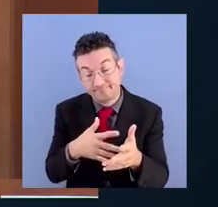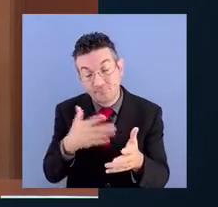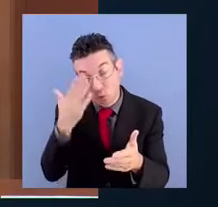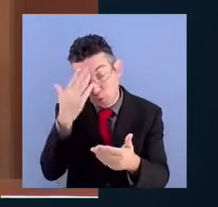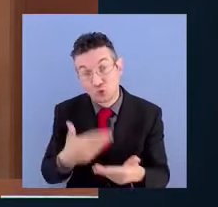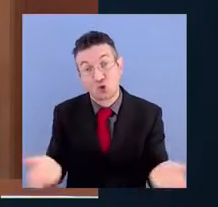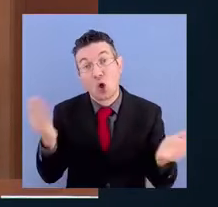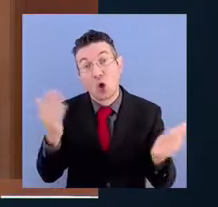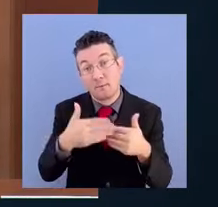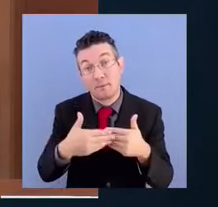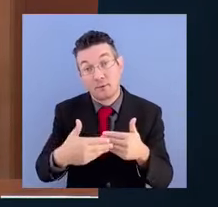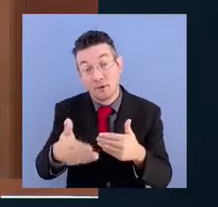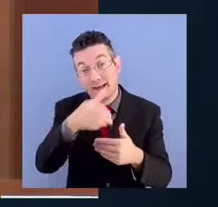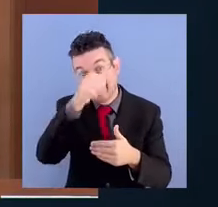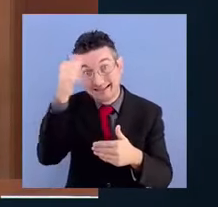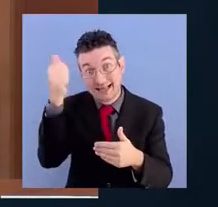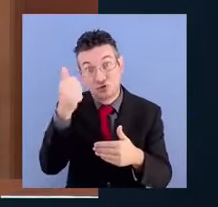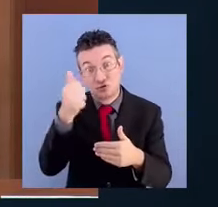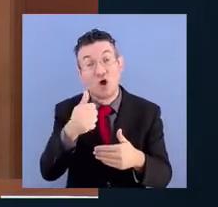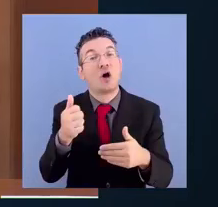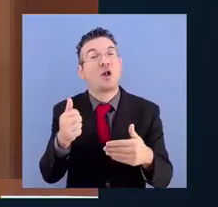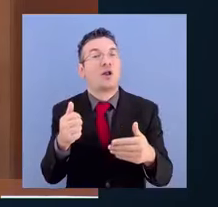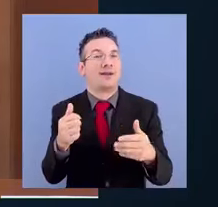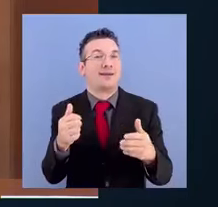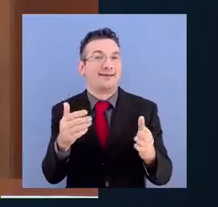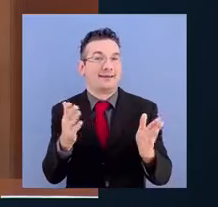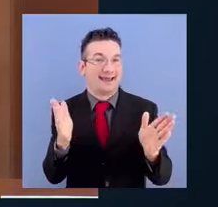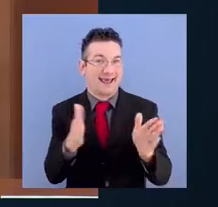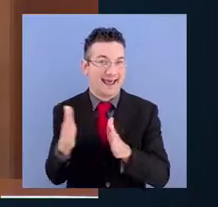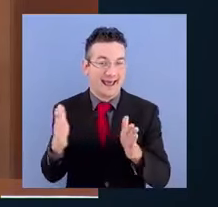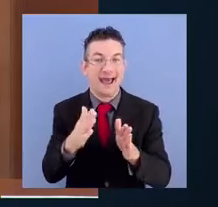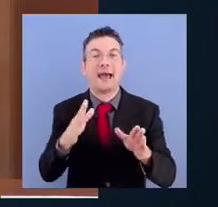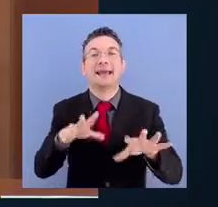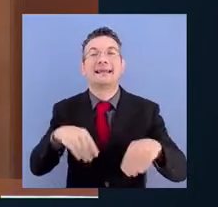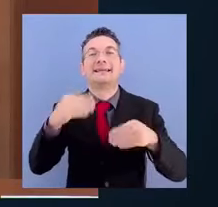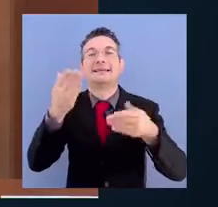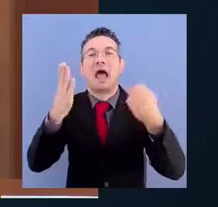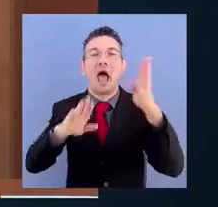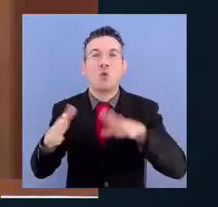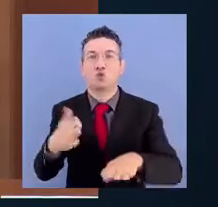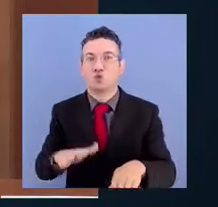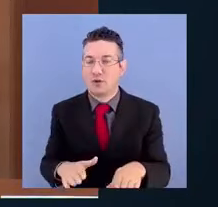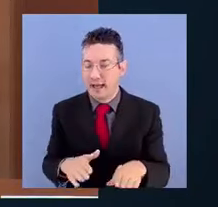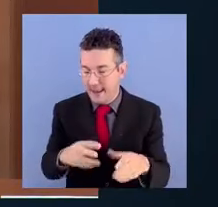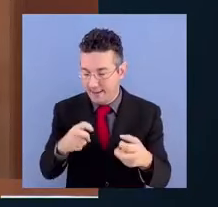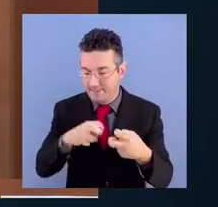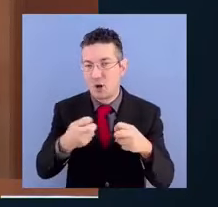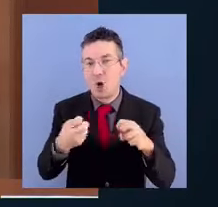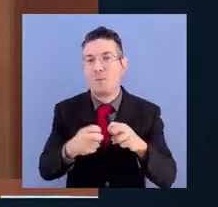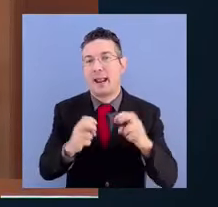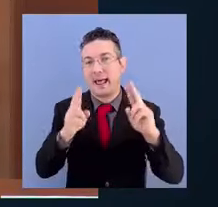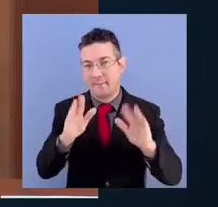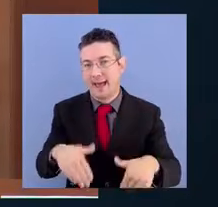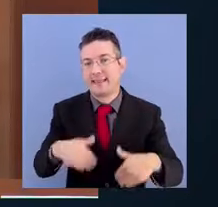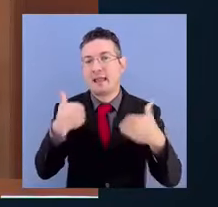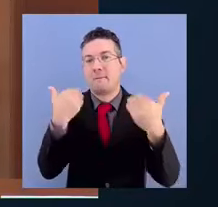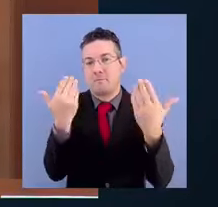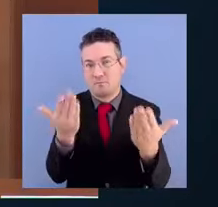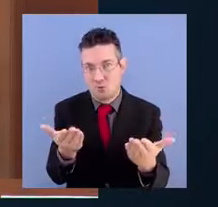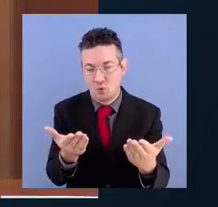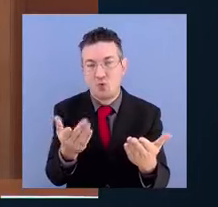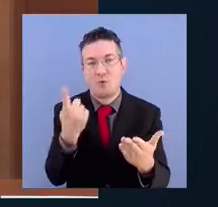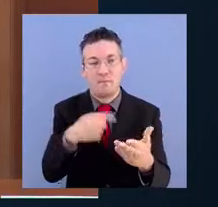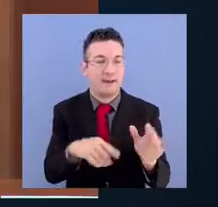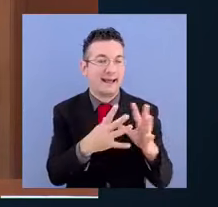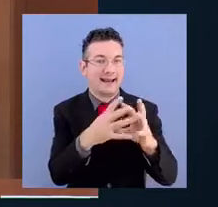finirà la stagione estiva e inizierà a quella autunnale sarà un problema ovviamente maggiore da affrontare sia per le imprese che per